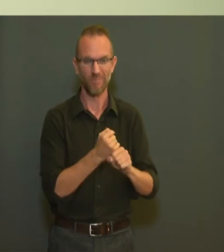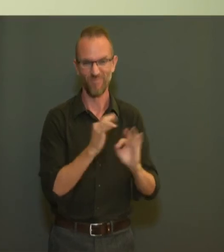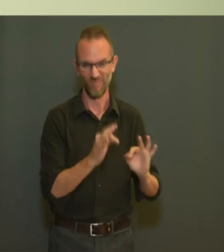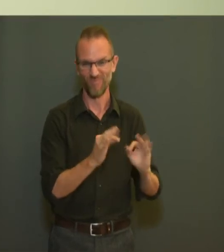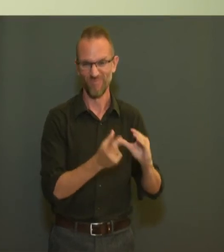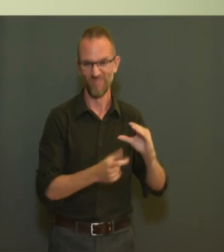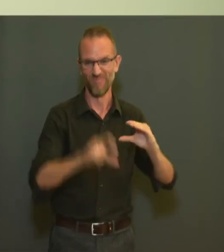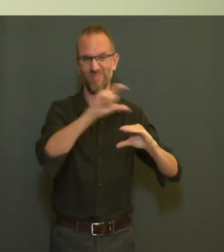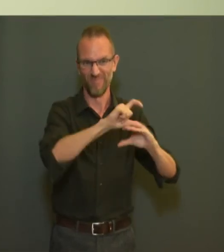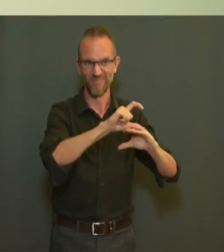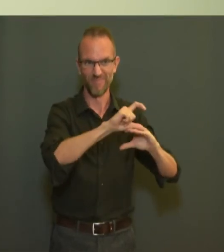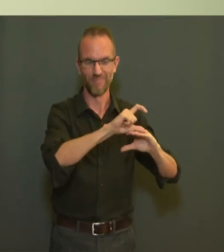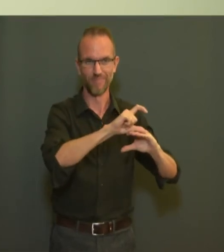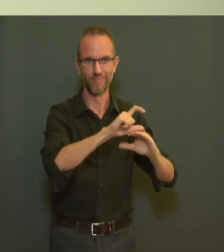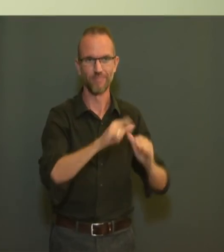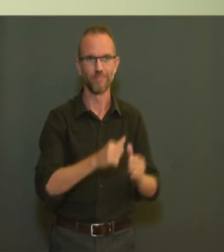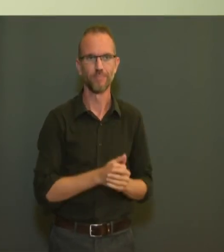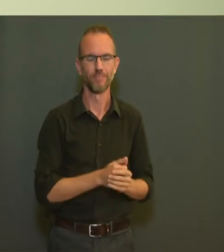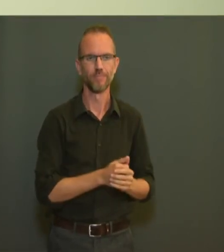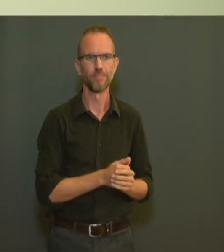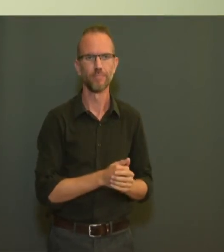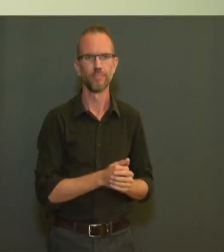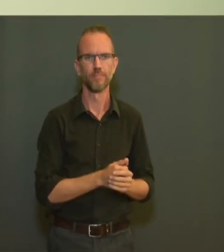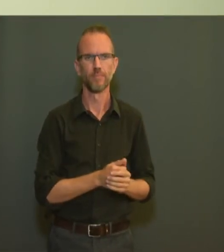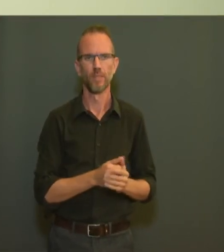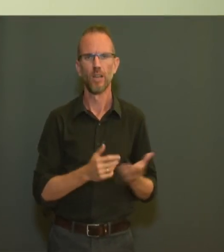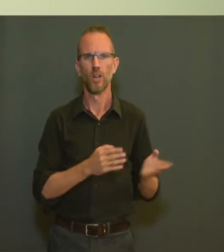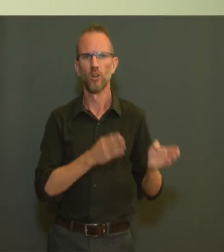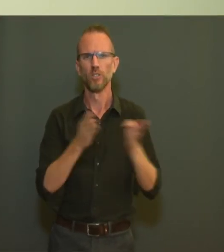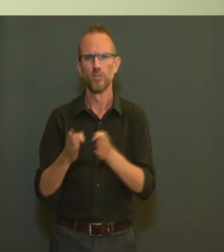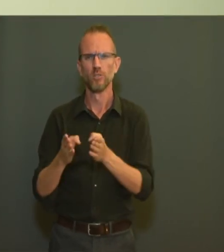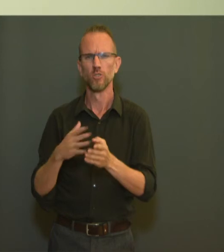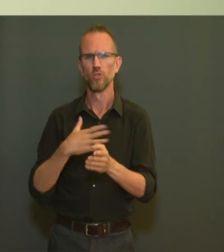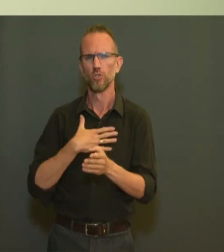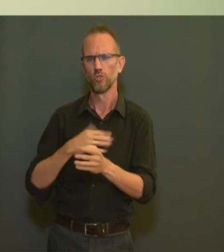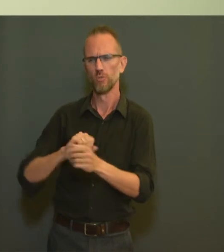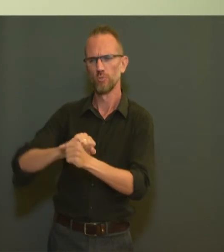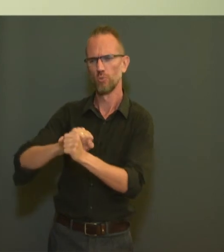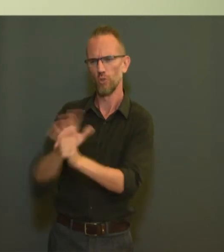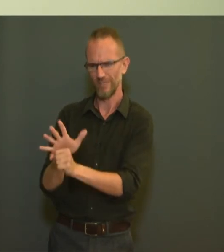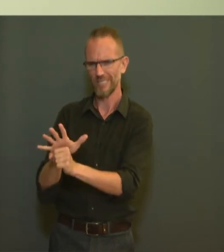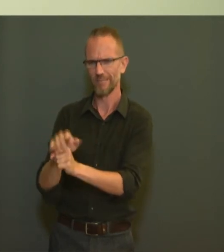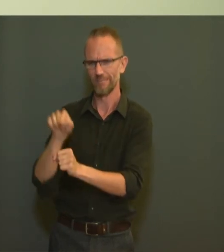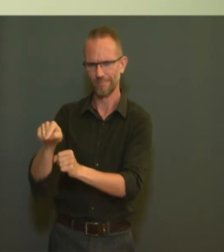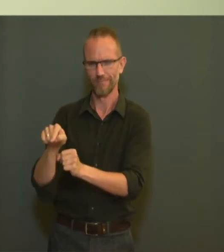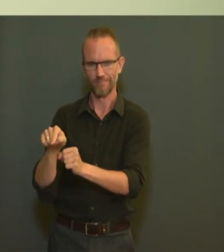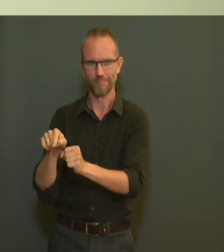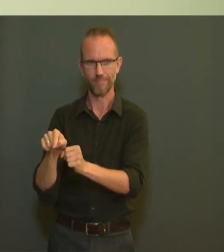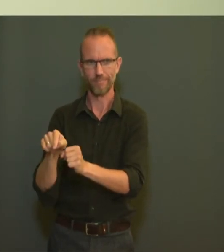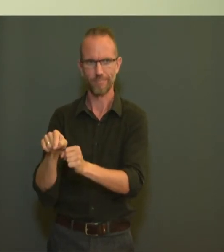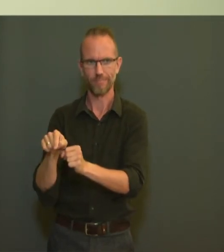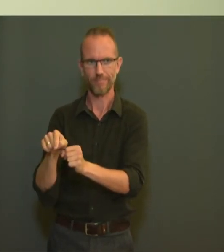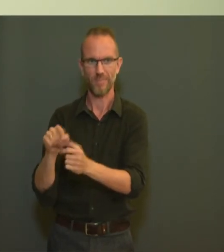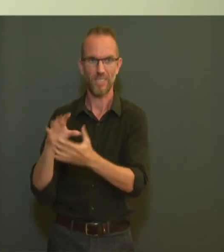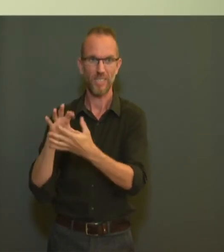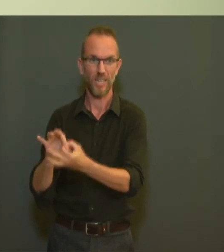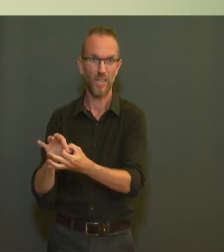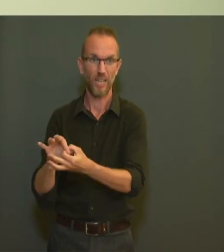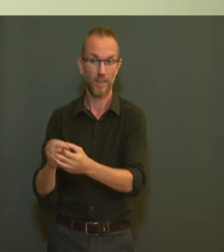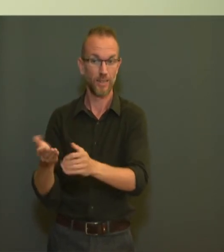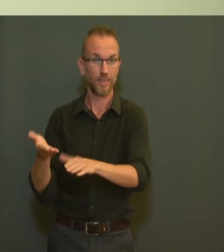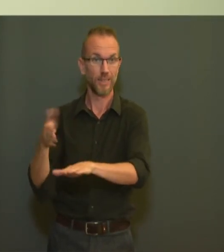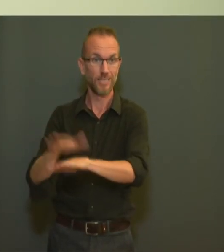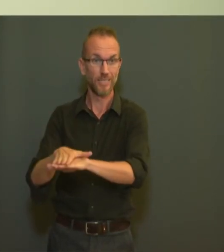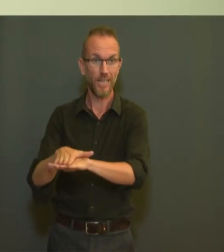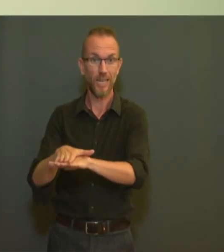Quant au Covid-19, par définition, il est lié à ce qui est écrit sur le certificat de décès. Sur le certificat de